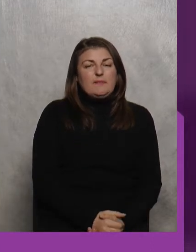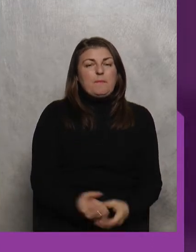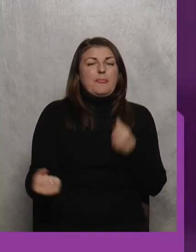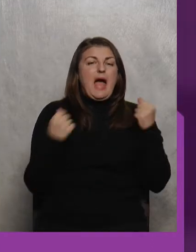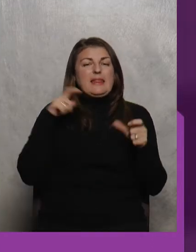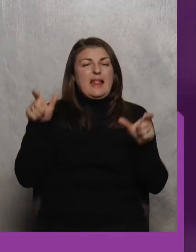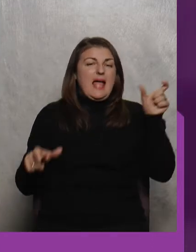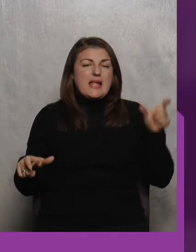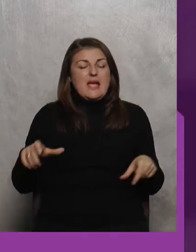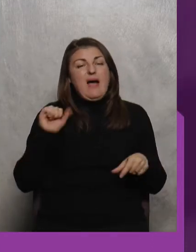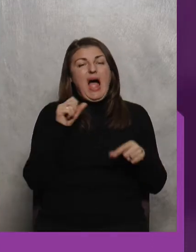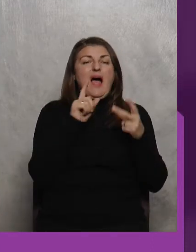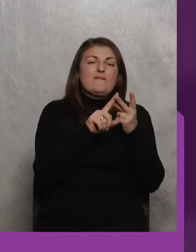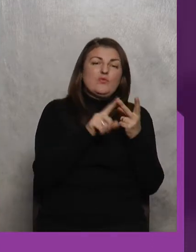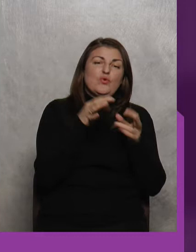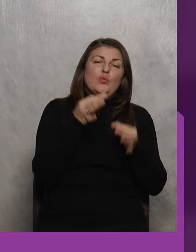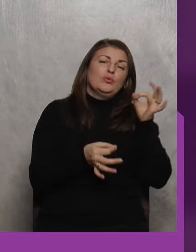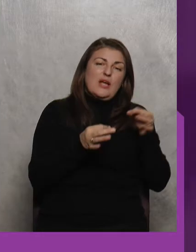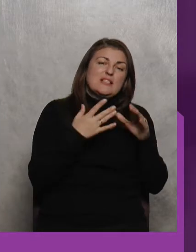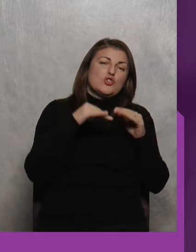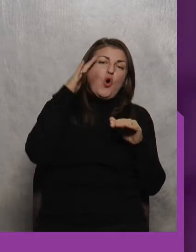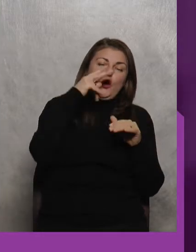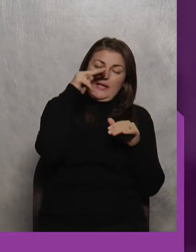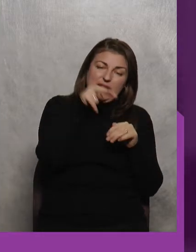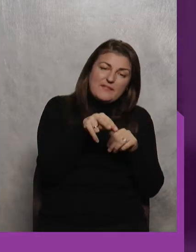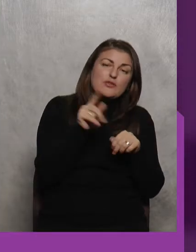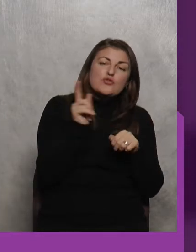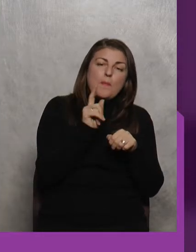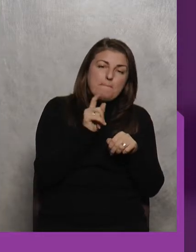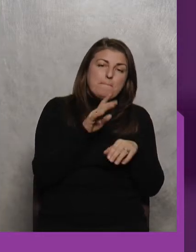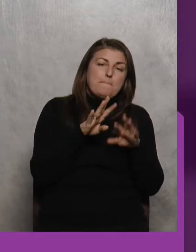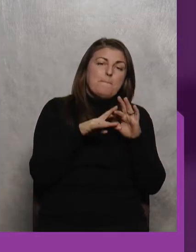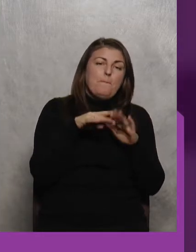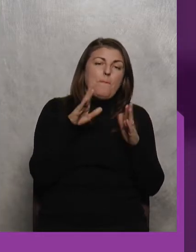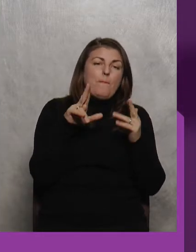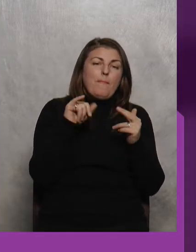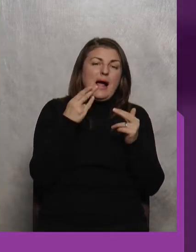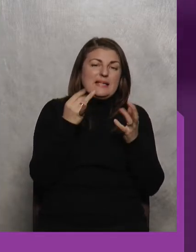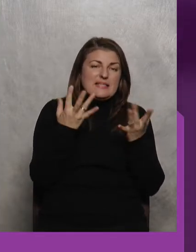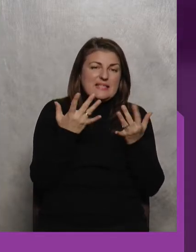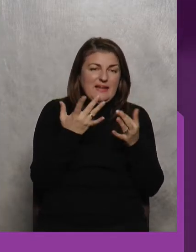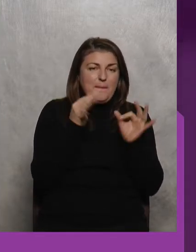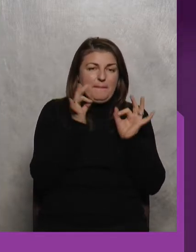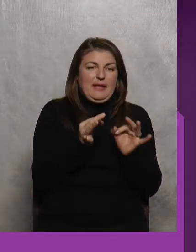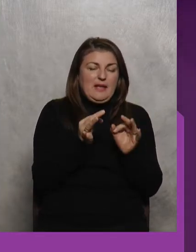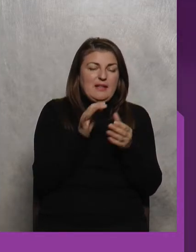атлетів, а інший рефері згори дивиться, щоб пальці вірно лягли